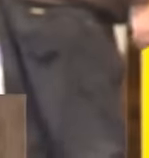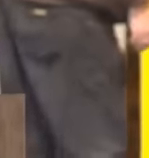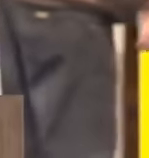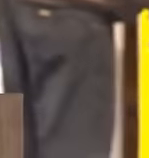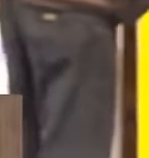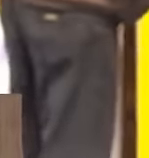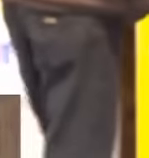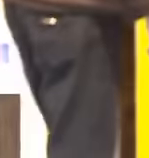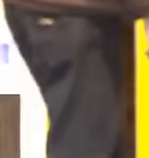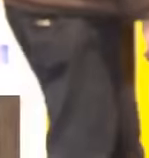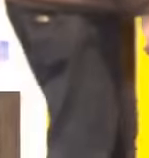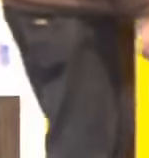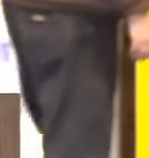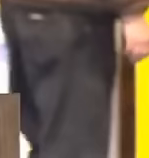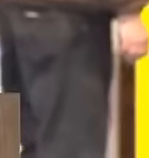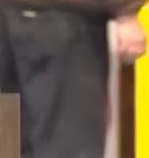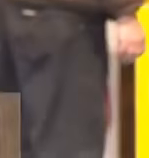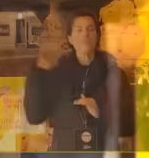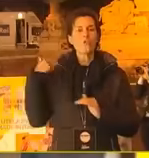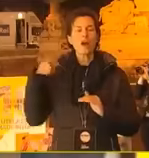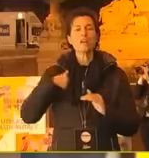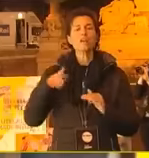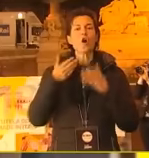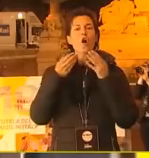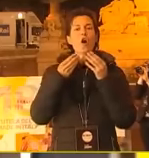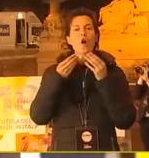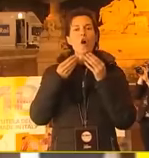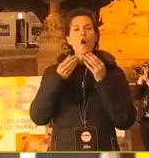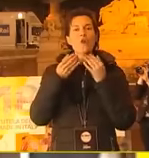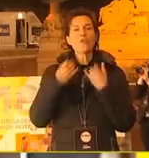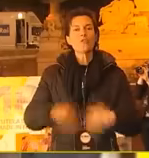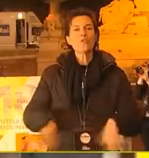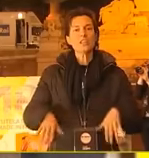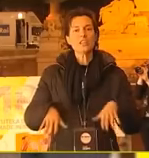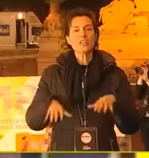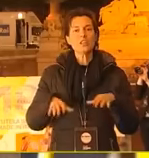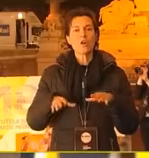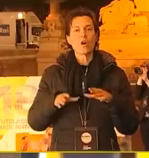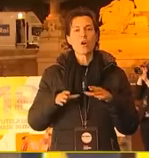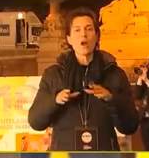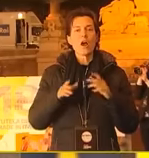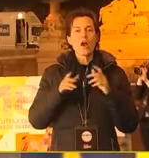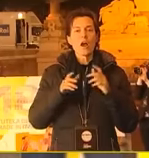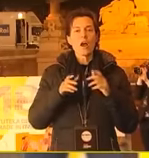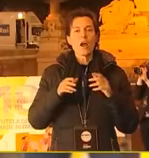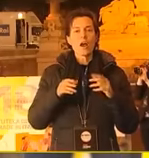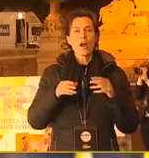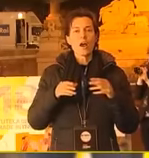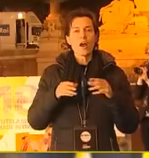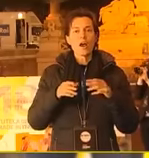un anno e mezzo fa ho concluso la mia campagna elettorale. Ve lo ricordate?